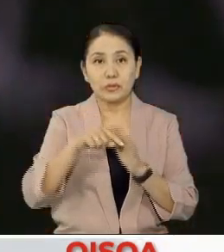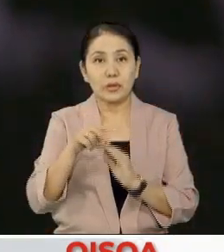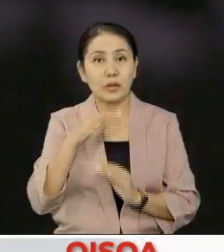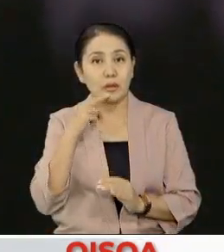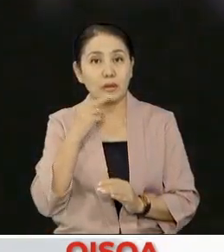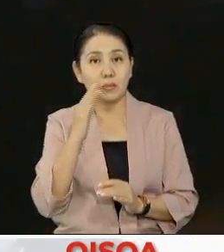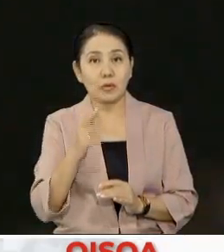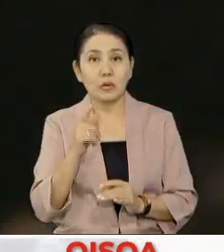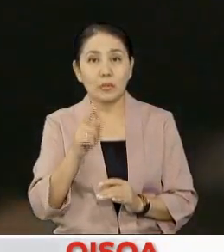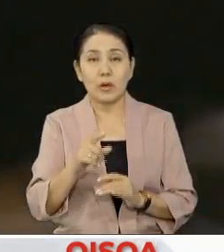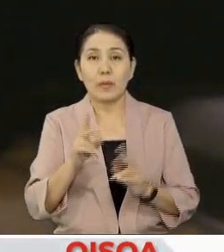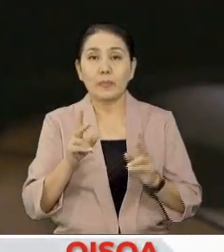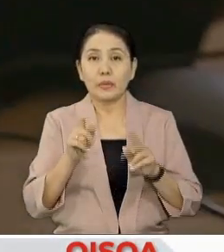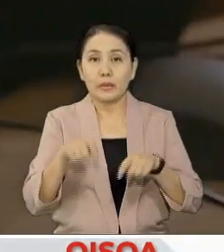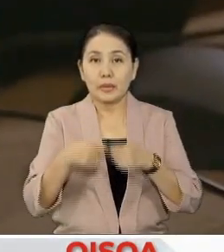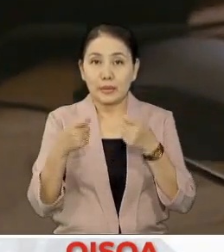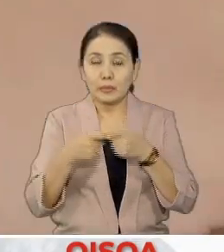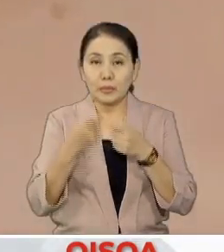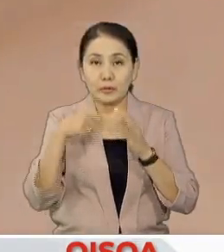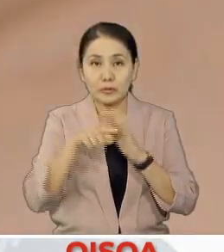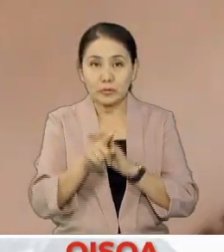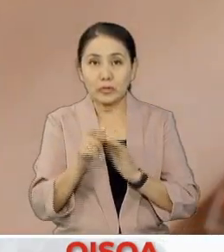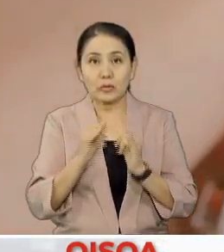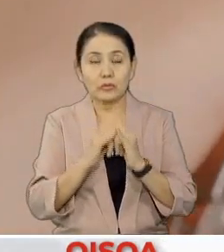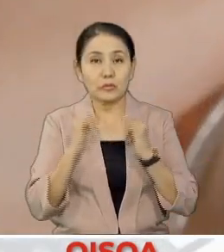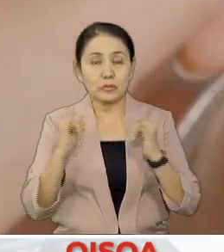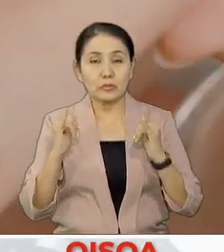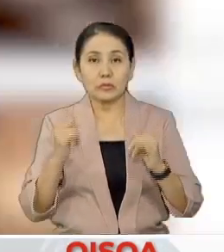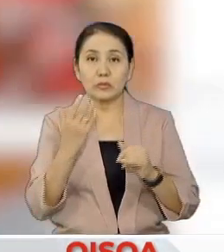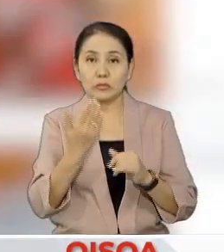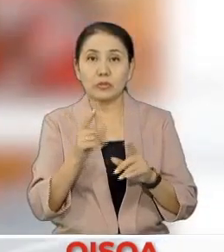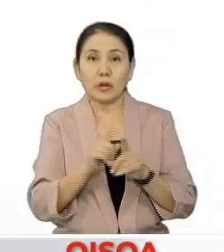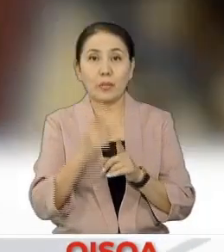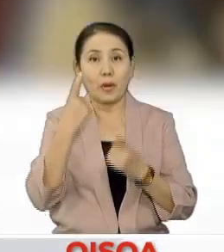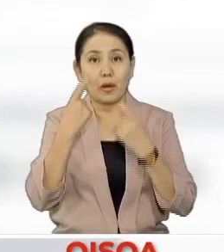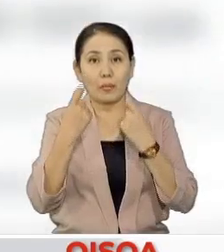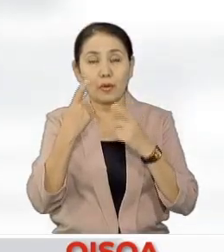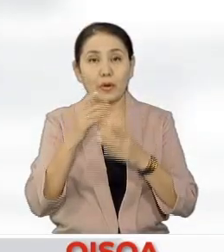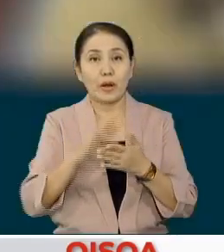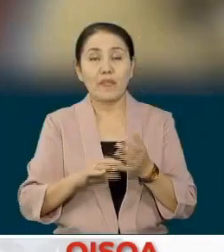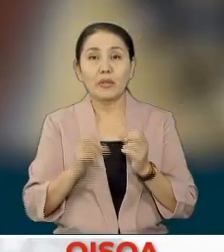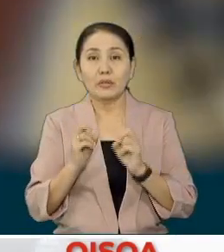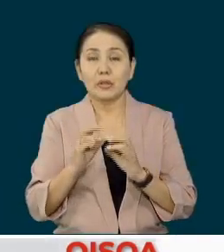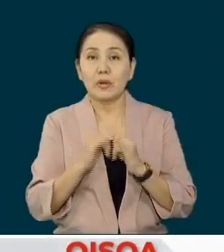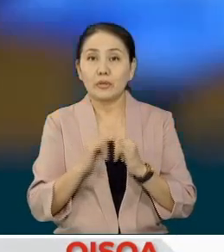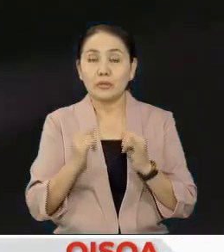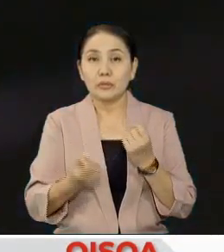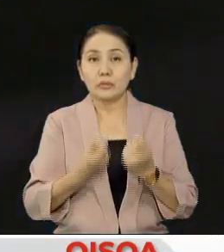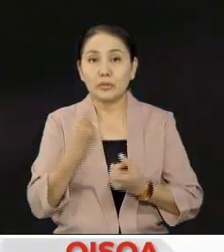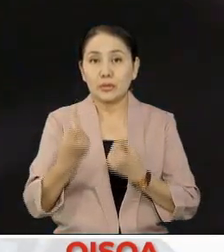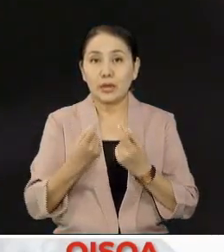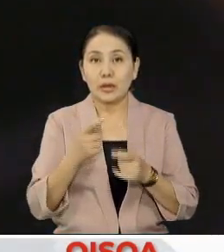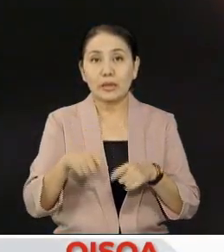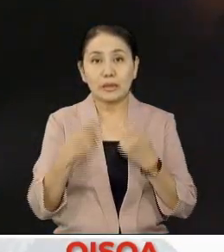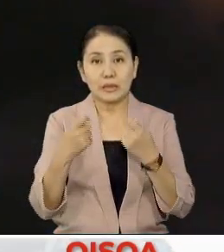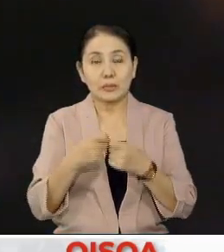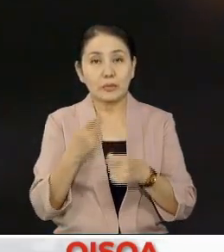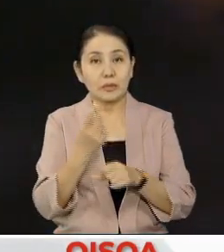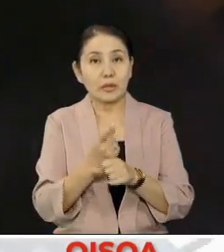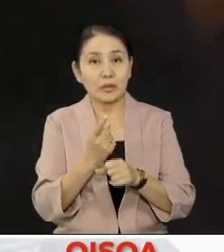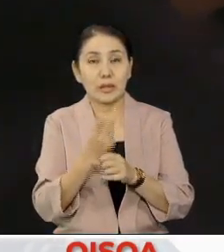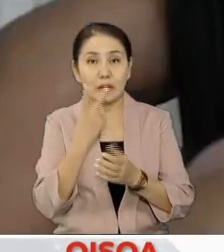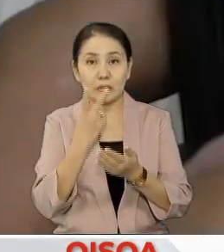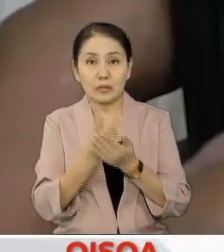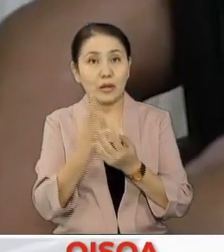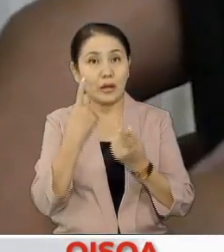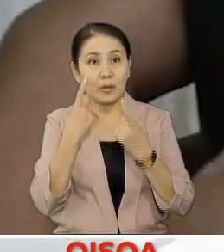bormoqda, ya'ni kiberjinoyatlar soni ortmoqda. Shu bois axborot xavfsizligi darajasini oshirish va yuzaga keladigan kiber tahdidlardan xabardor